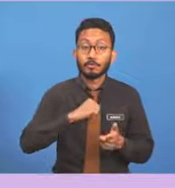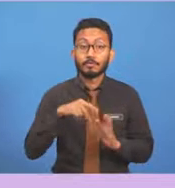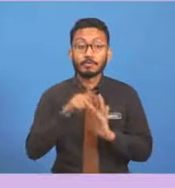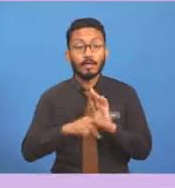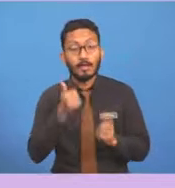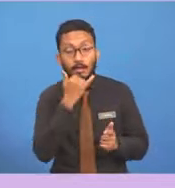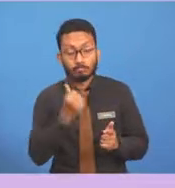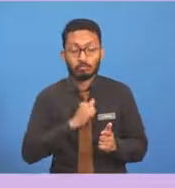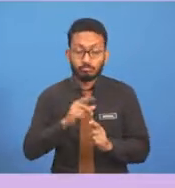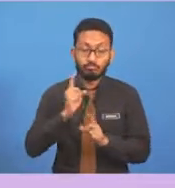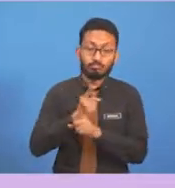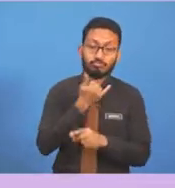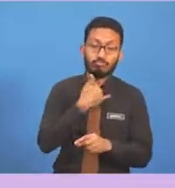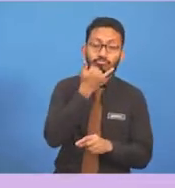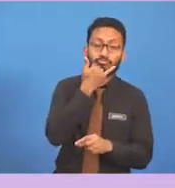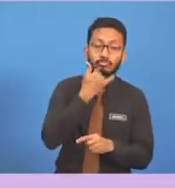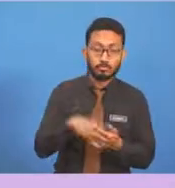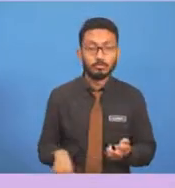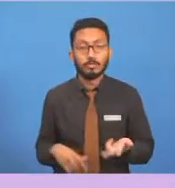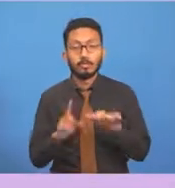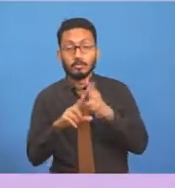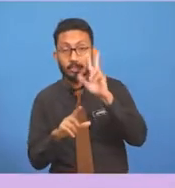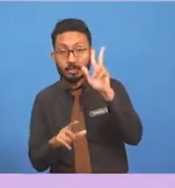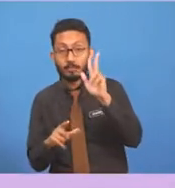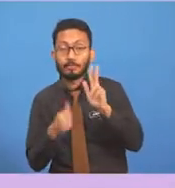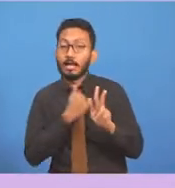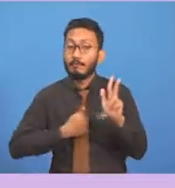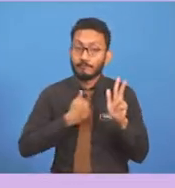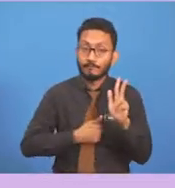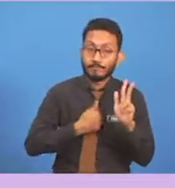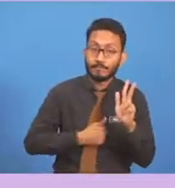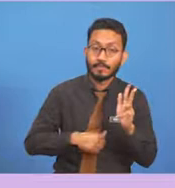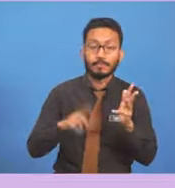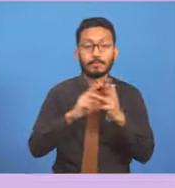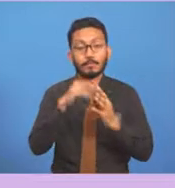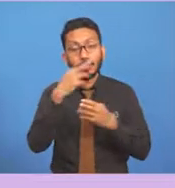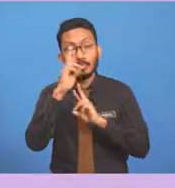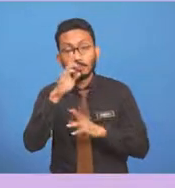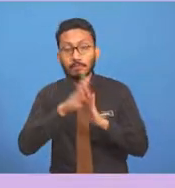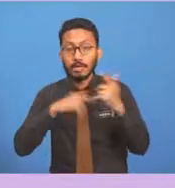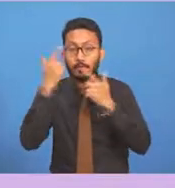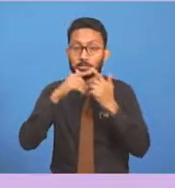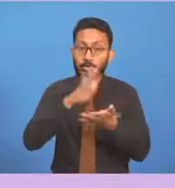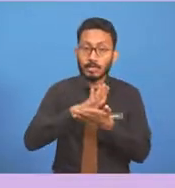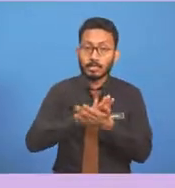maaf. Ketiga, menghormati pelawat sekolah dengan senyuman dan ucapan